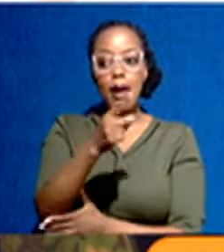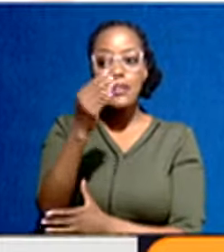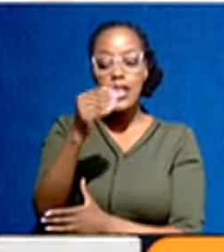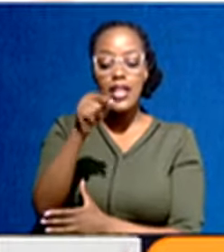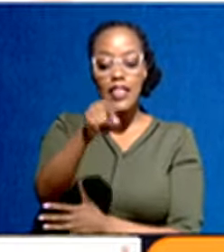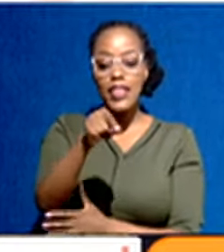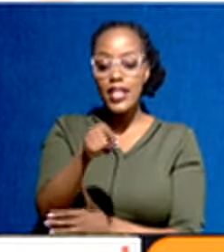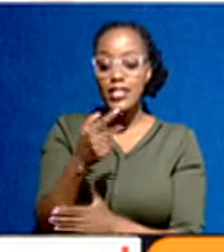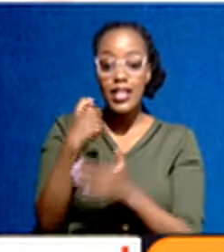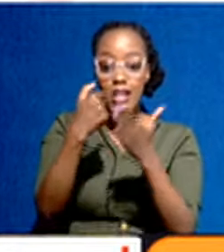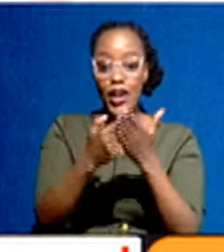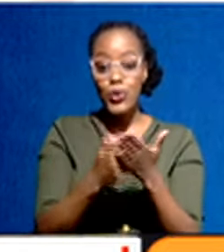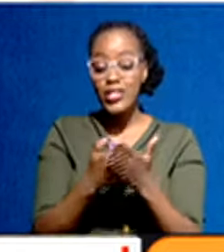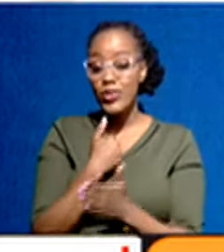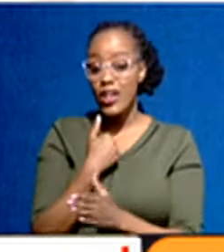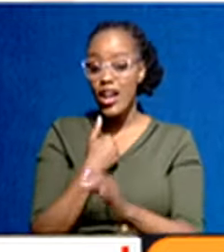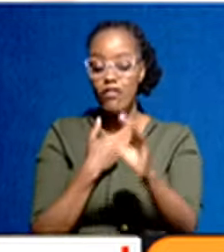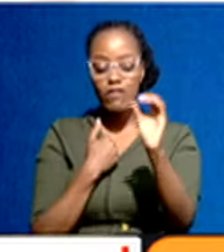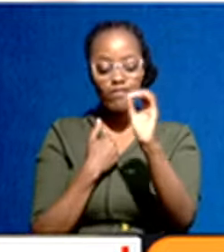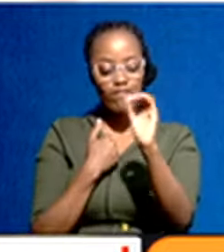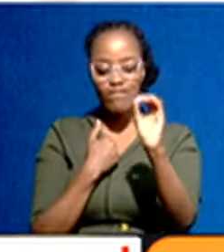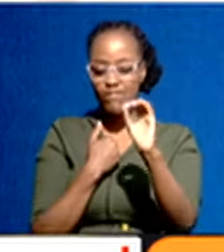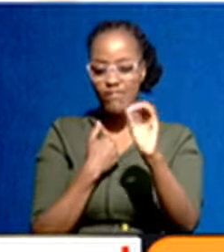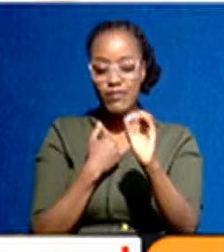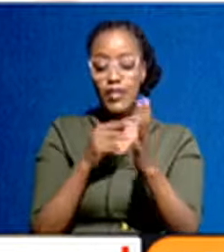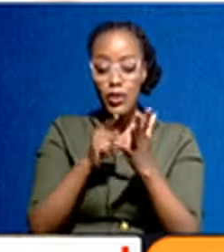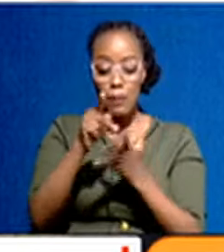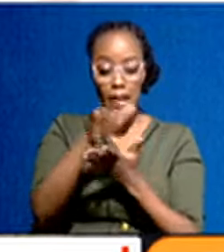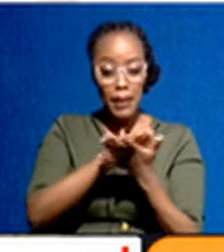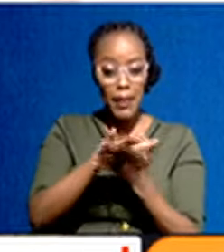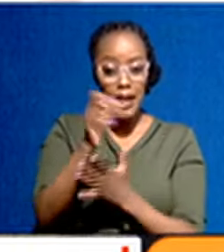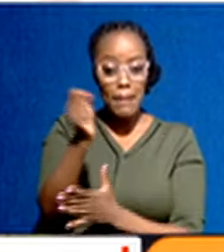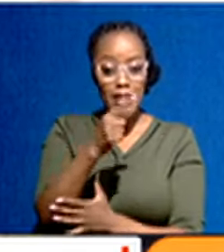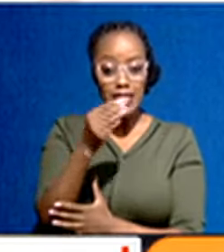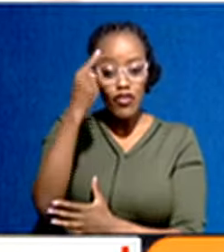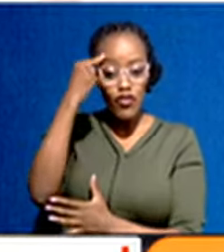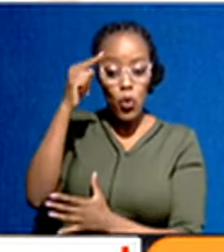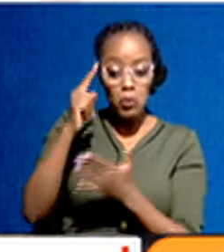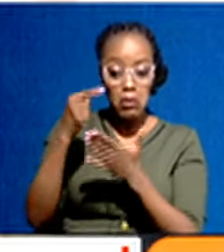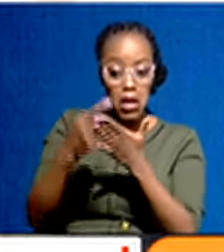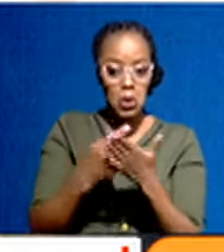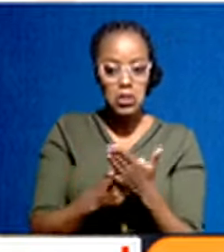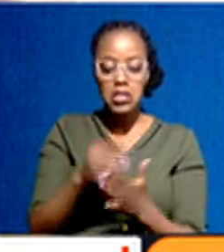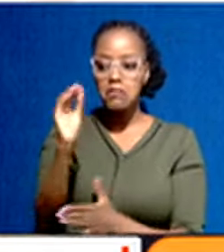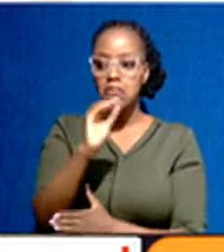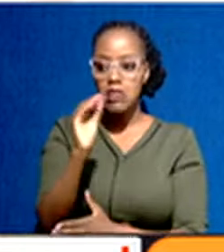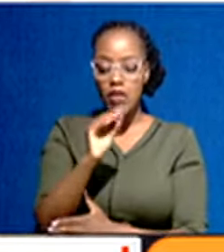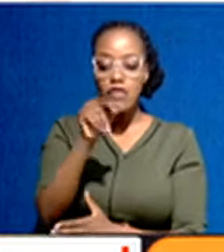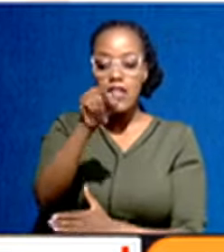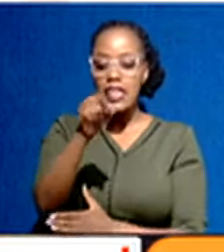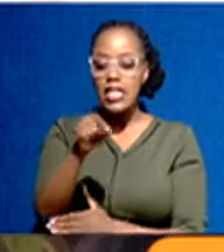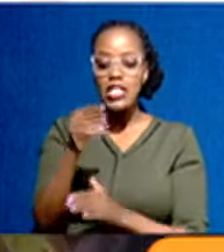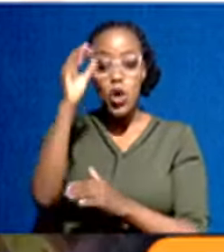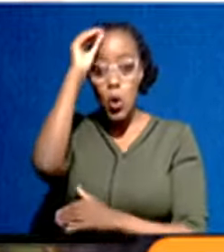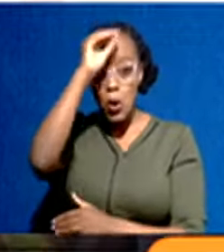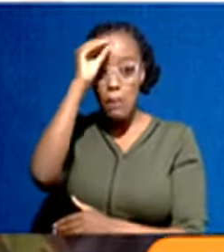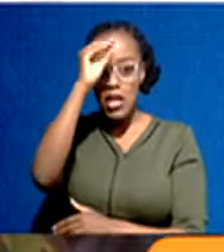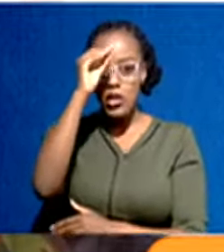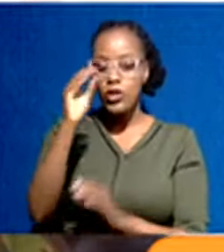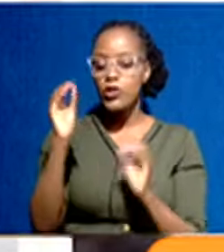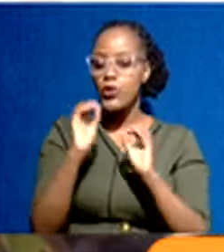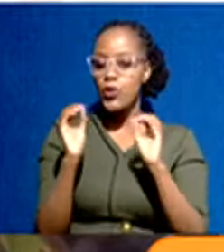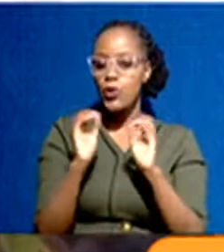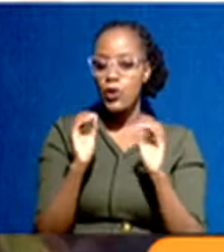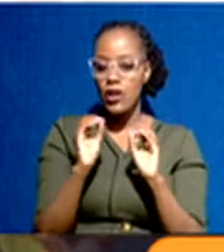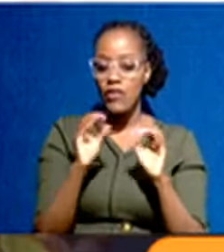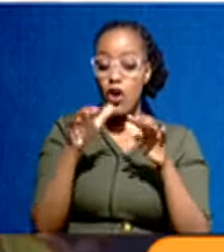not up for negotiations. Paying minimum wage is not up for, and it is not an opinion. Na